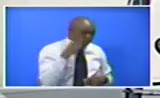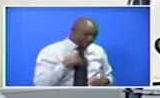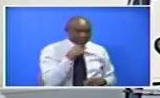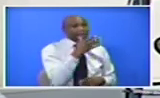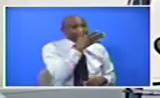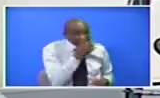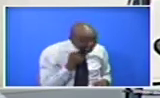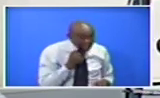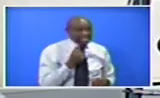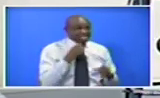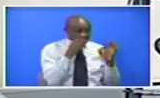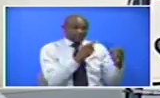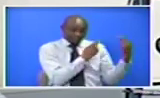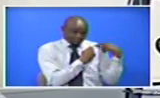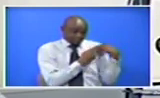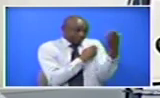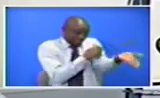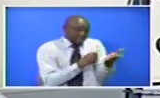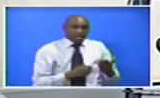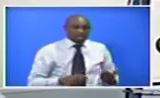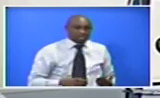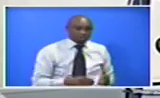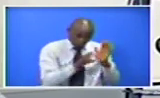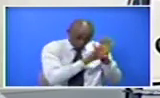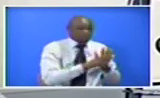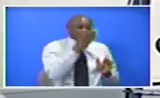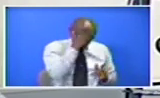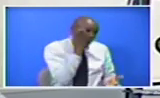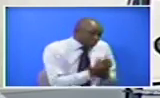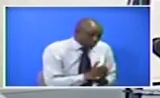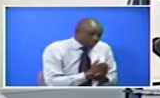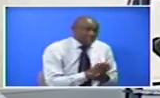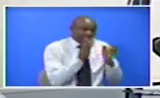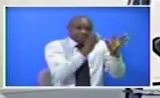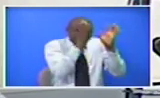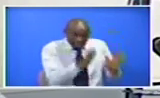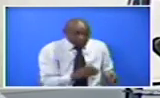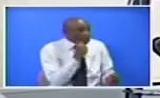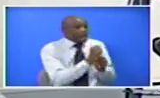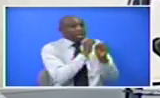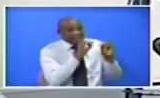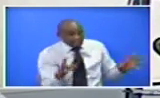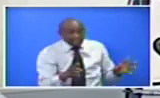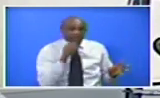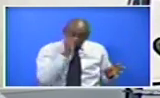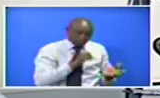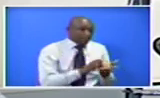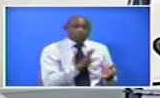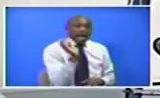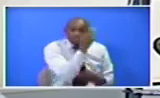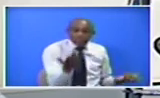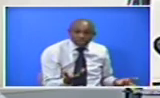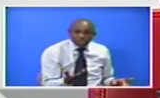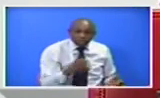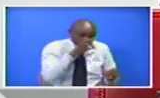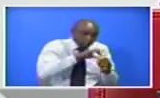vyema kama ingekuwa majukumu haya yameandikwa. Ndio sasa kama mtu atazembea kazini ashikwe tai, ambie ulifaa kufanya